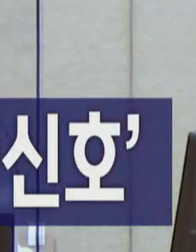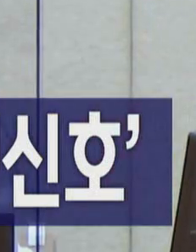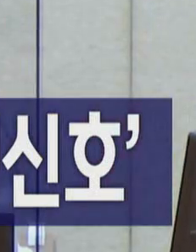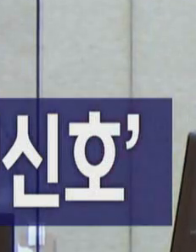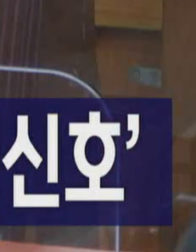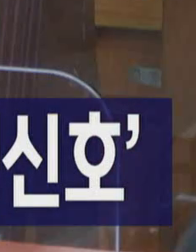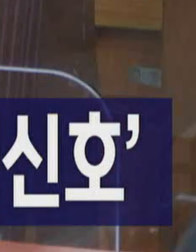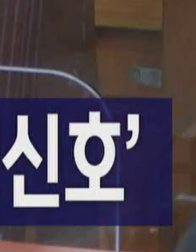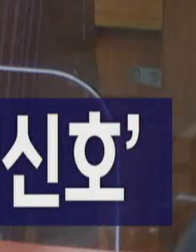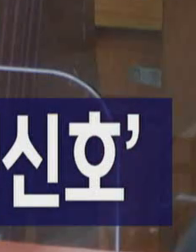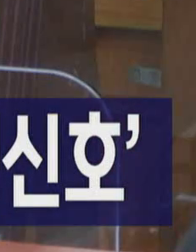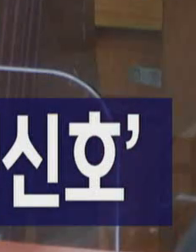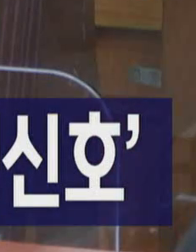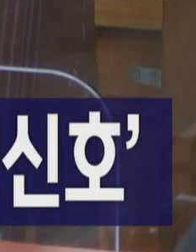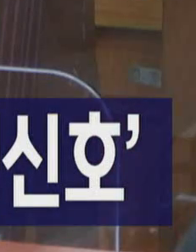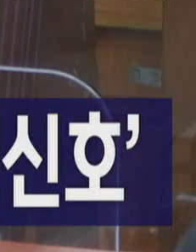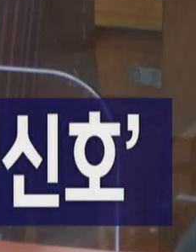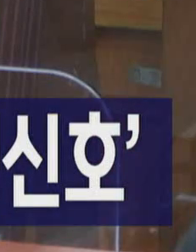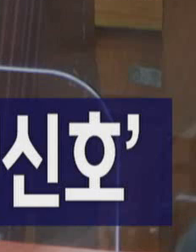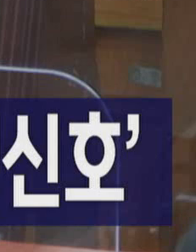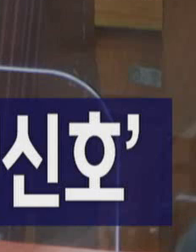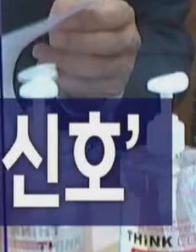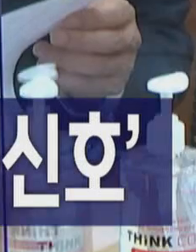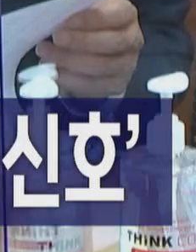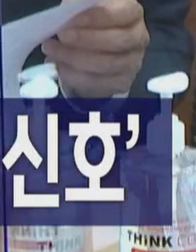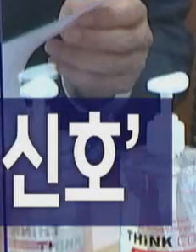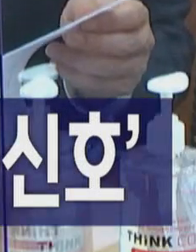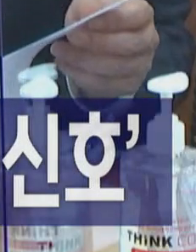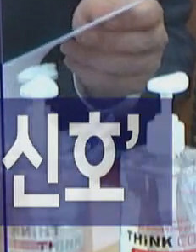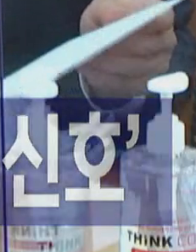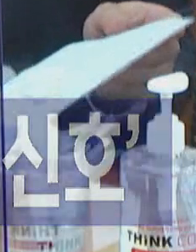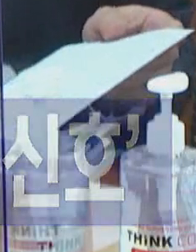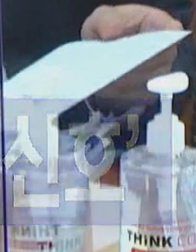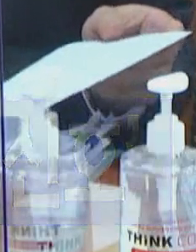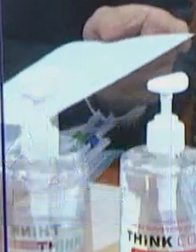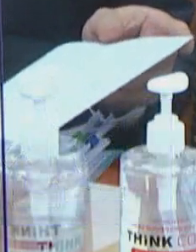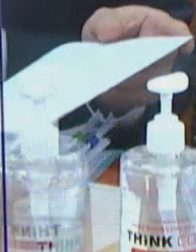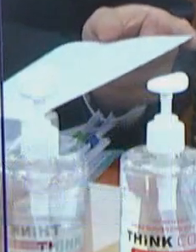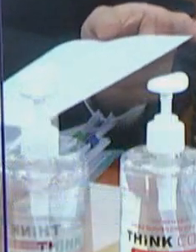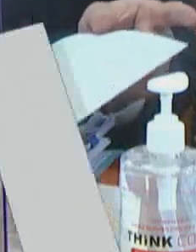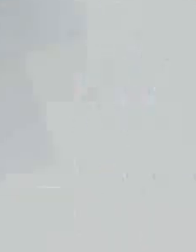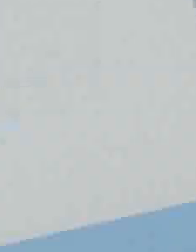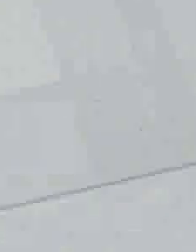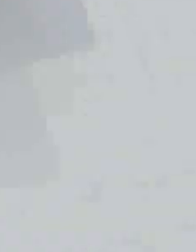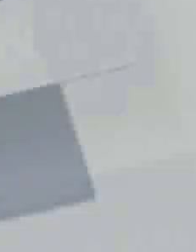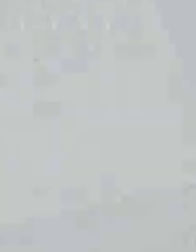되고 있는 가운데 현재 여야 대치 상황이 어떻게 작용할지가 관건입니다.